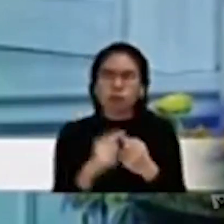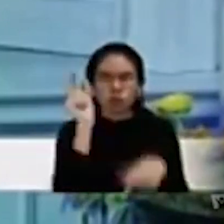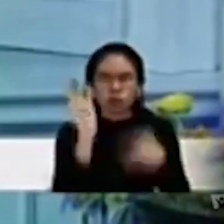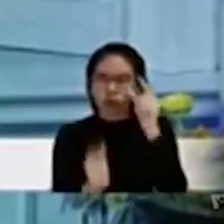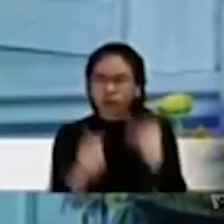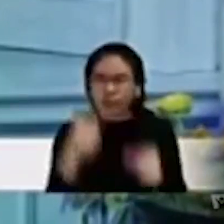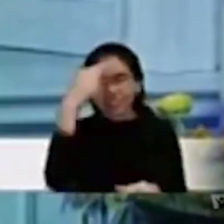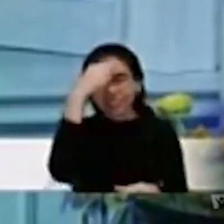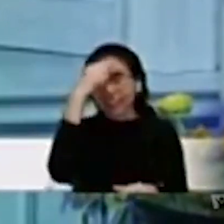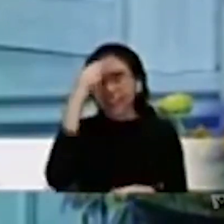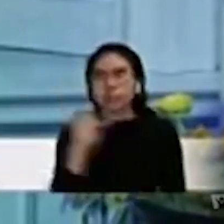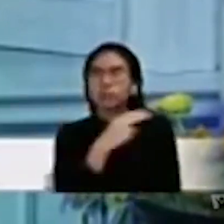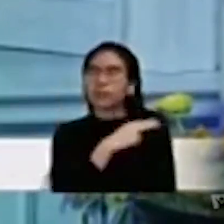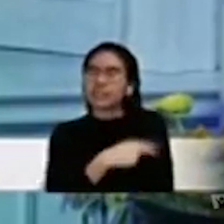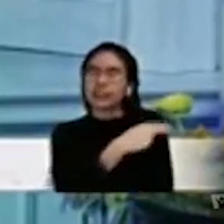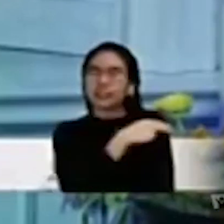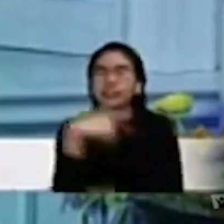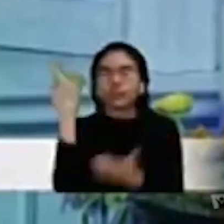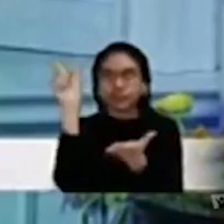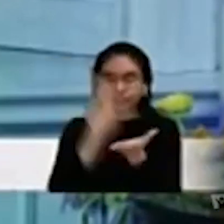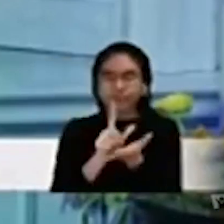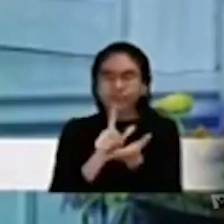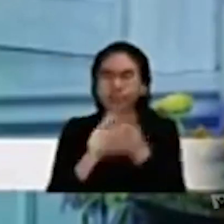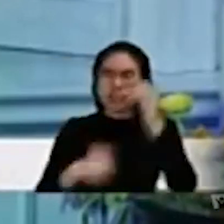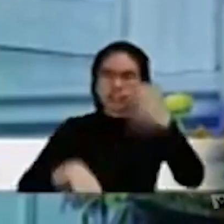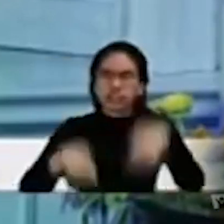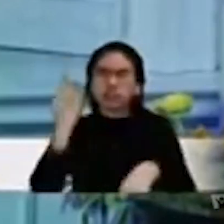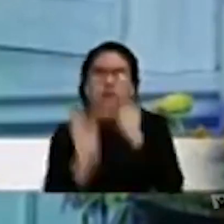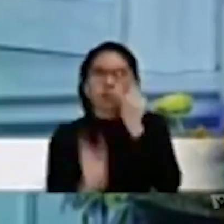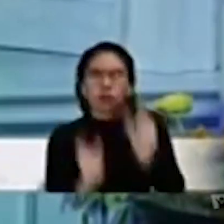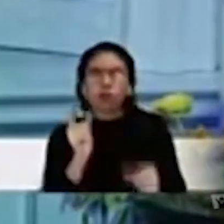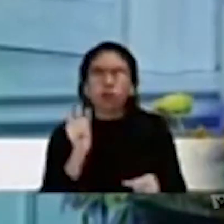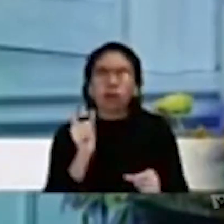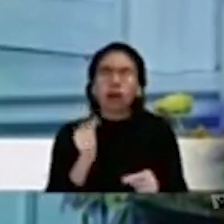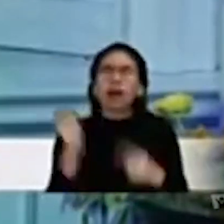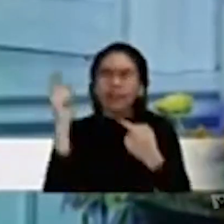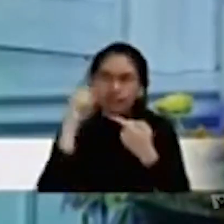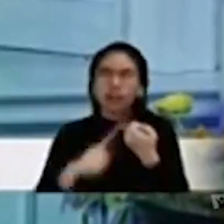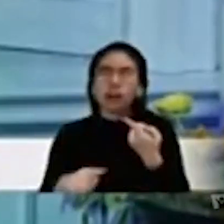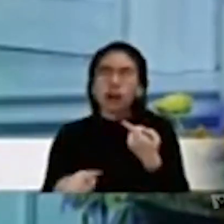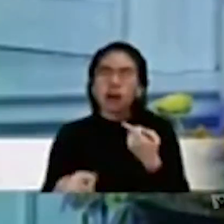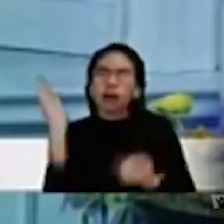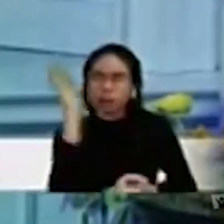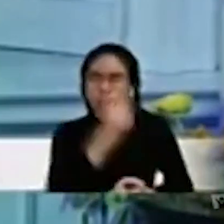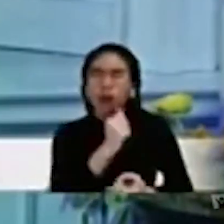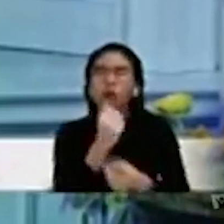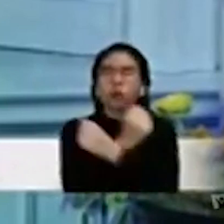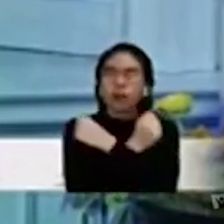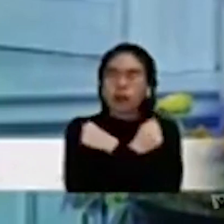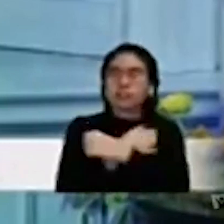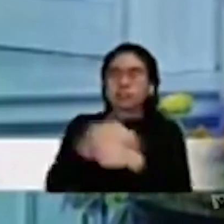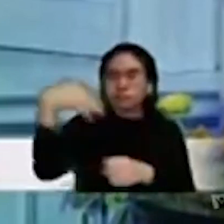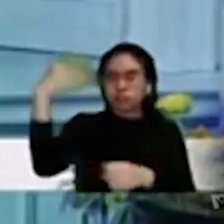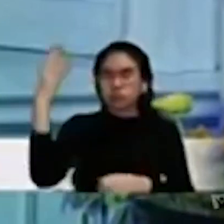ini. Sehingga Tuhan, orang dapat mengenal kasih-Mu yang kami tunjukkan